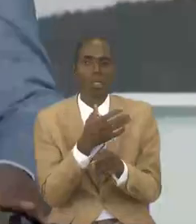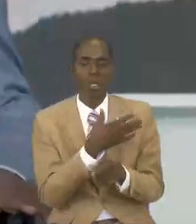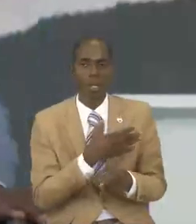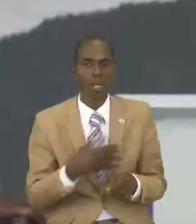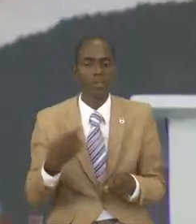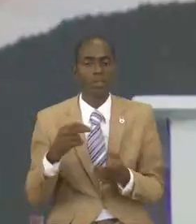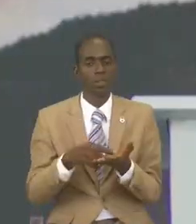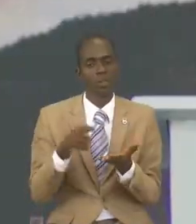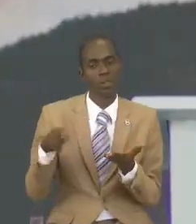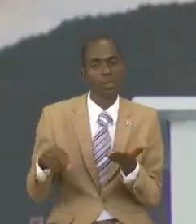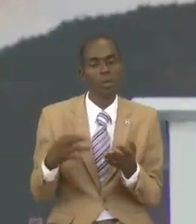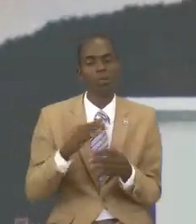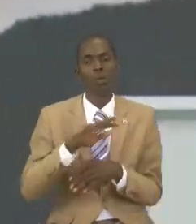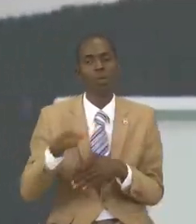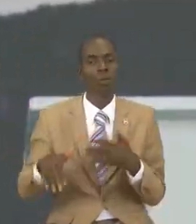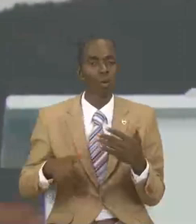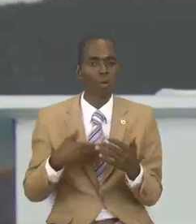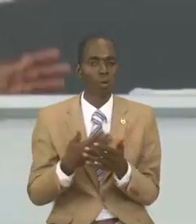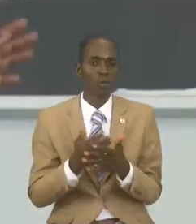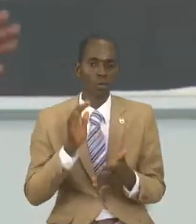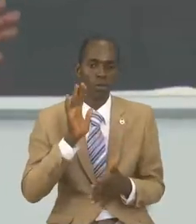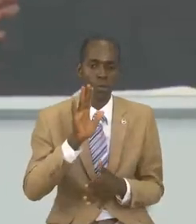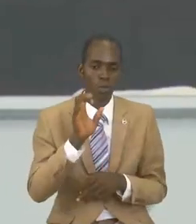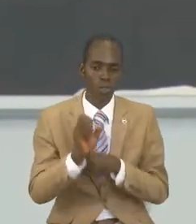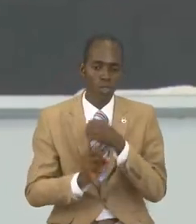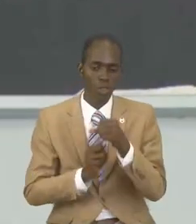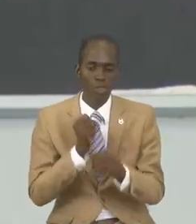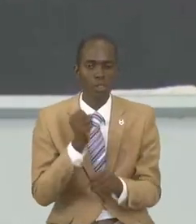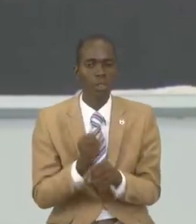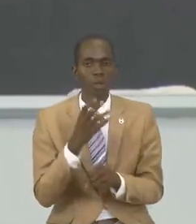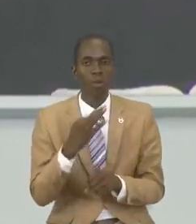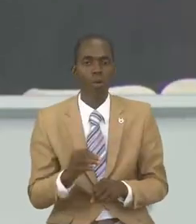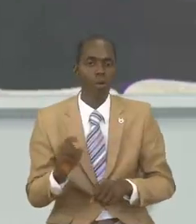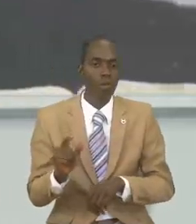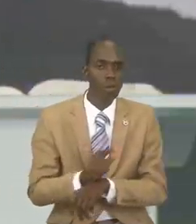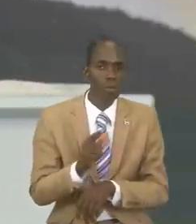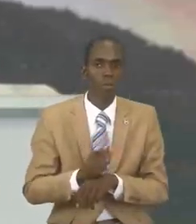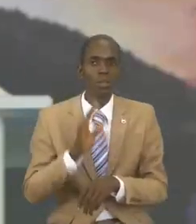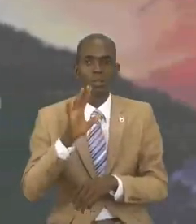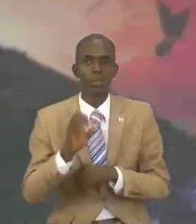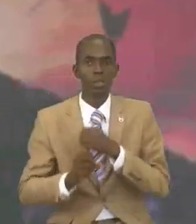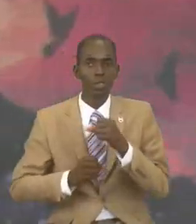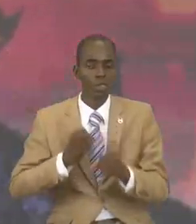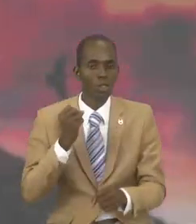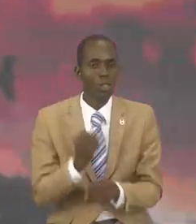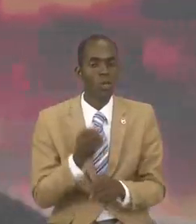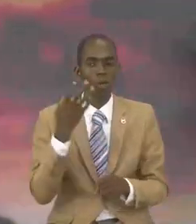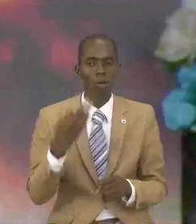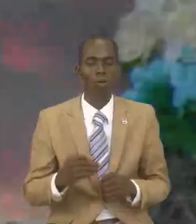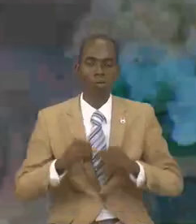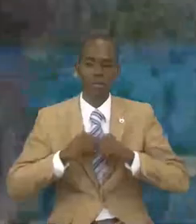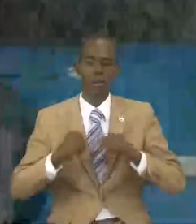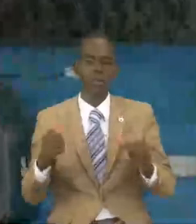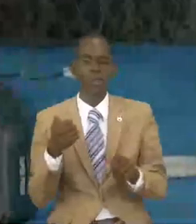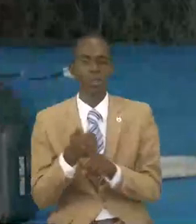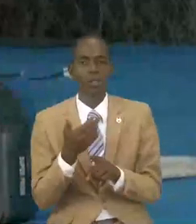Où seront la récompense et le résultat de ces années d'efforts, de ces années de renoncement